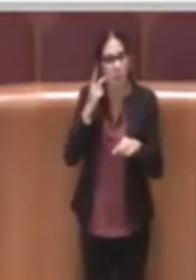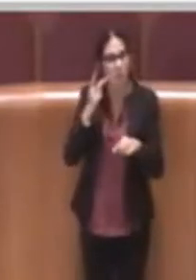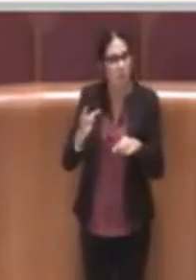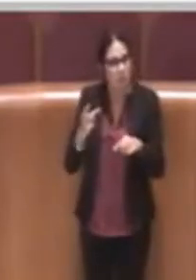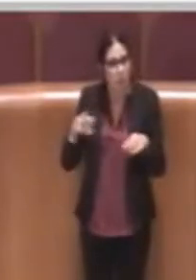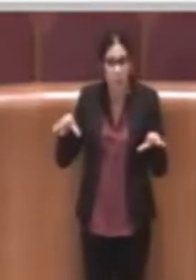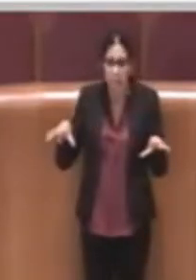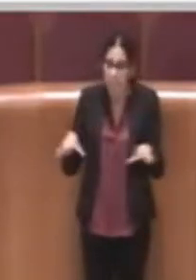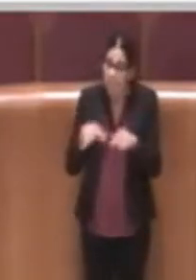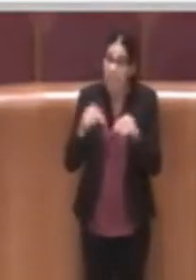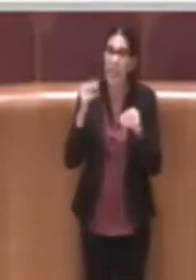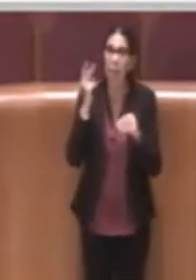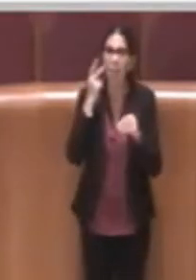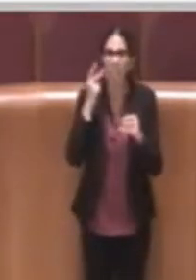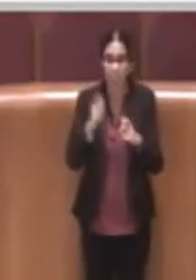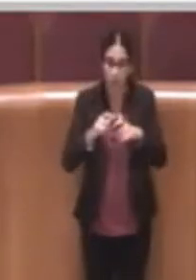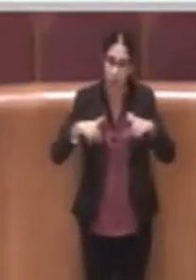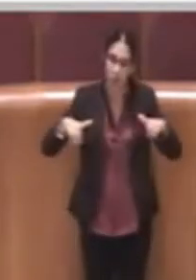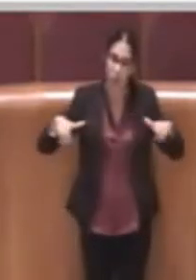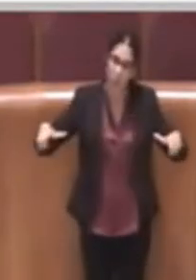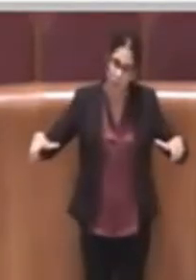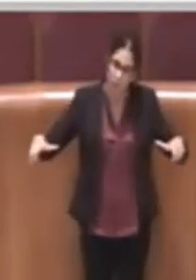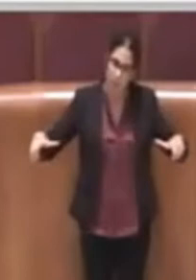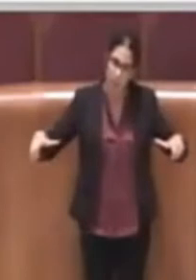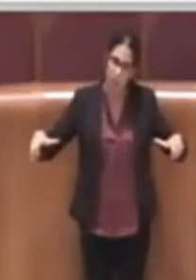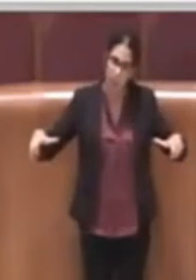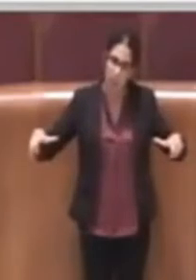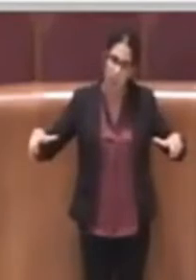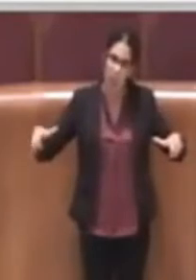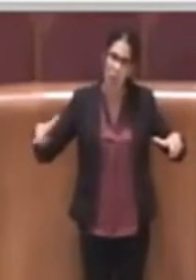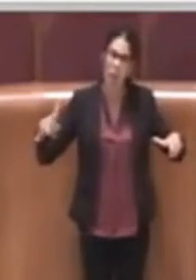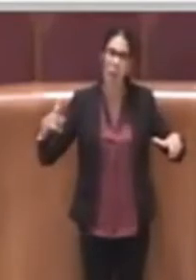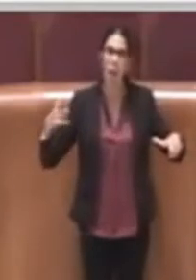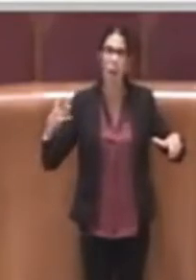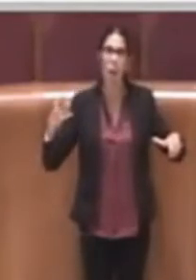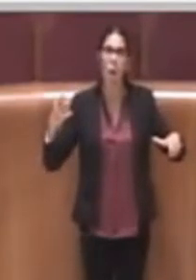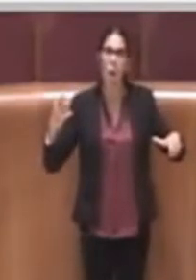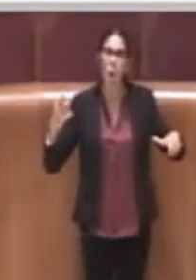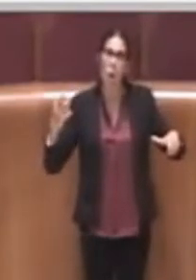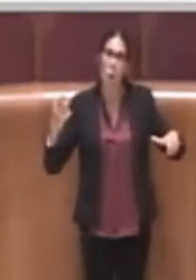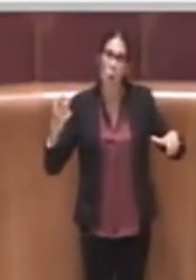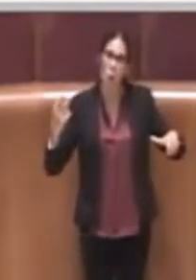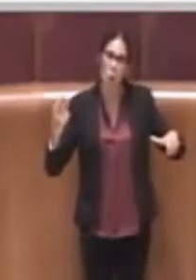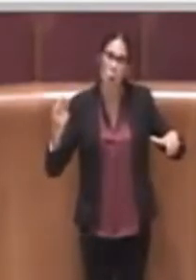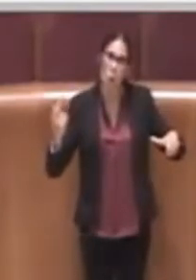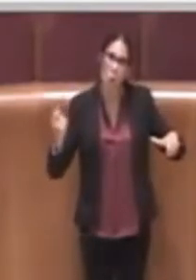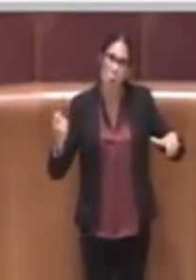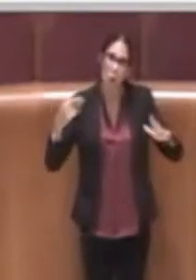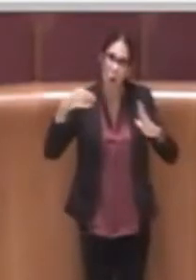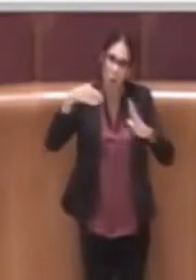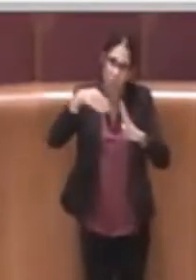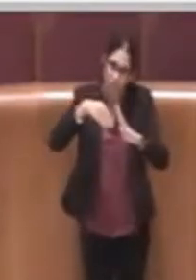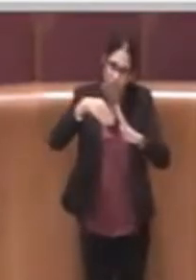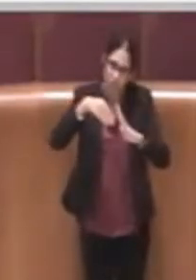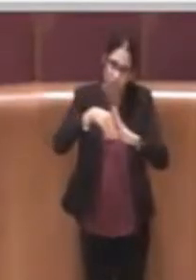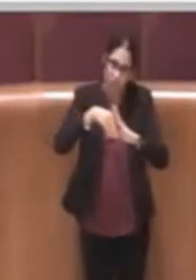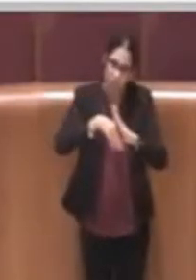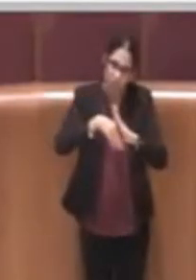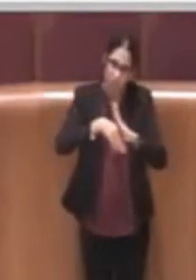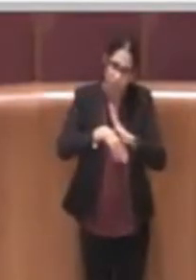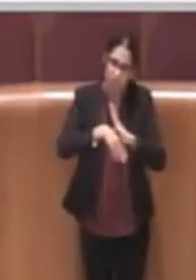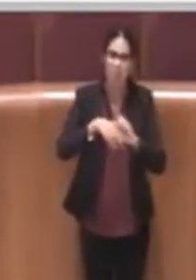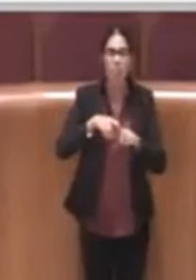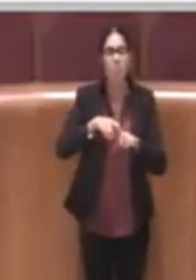a calare, no, nel concreto quelle che sono state scelte politiche del